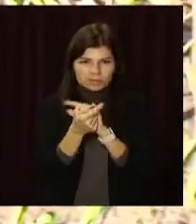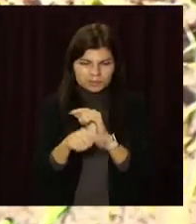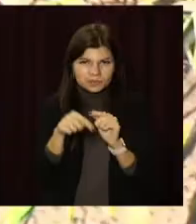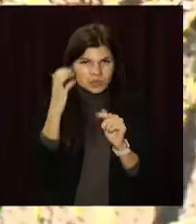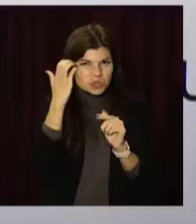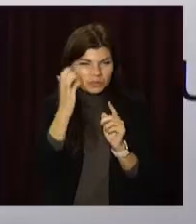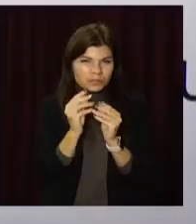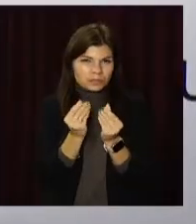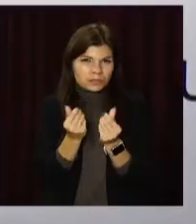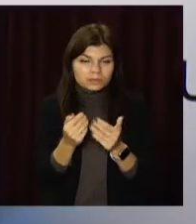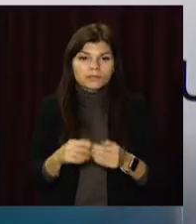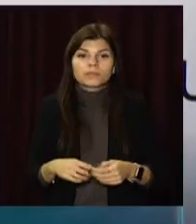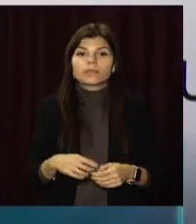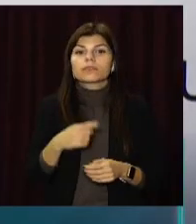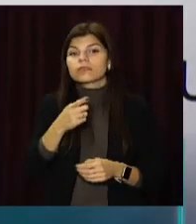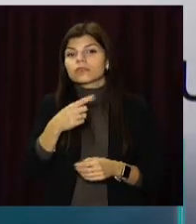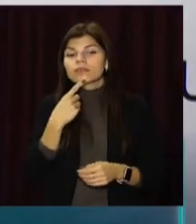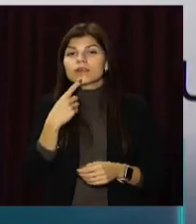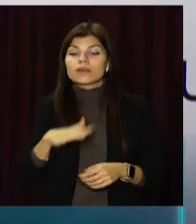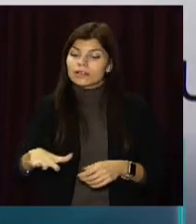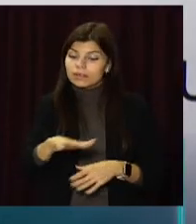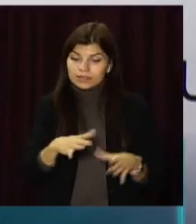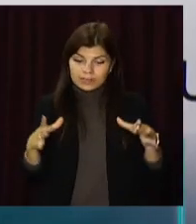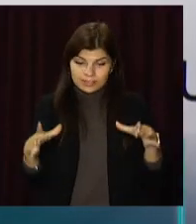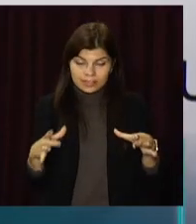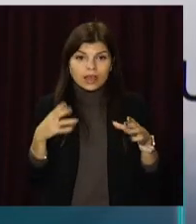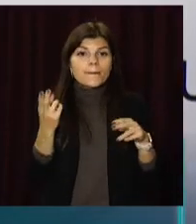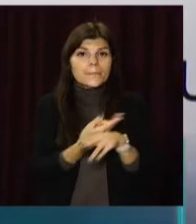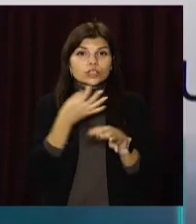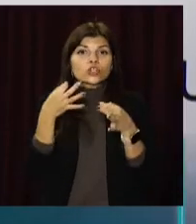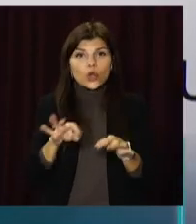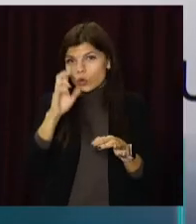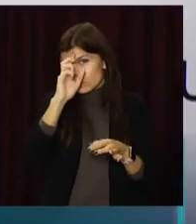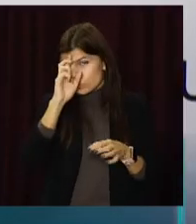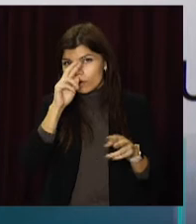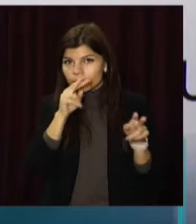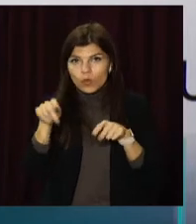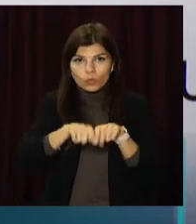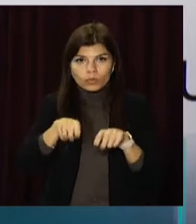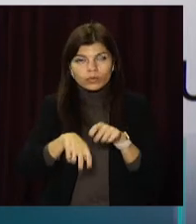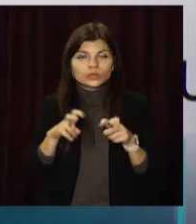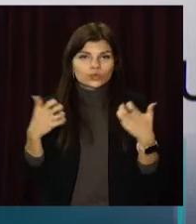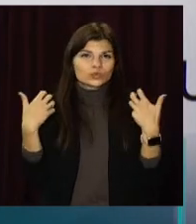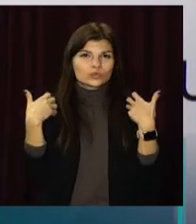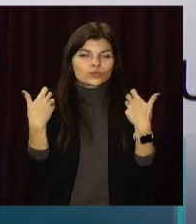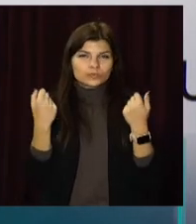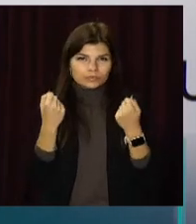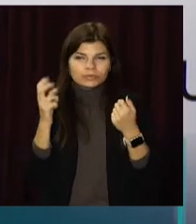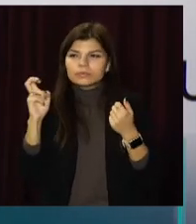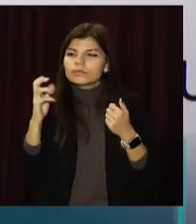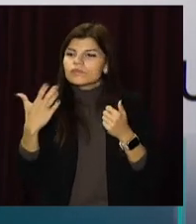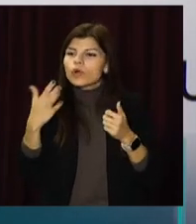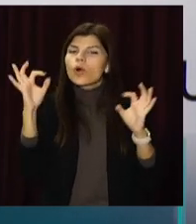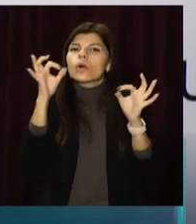спалюванню стерні, лугів, пасовищ, ділянок без дозволу органів державного нагляду контролю в галузі охорони навколишнього середовища